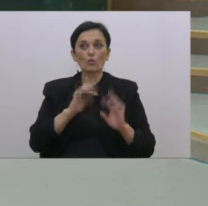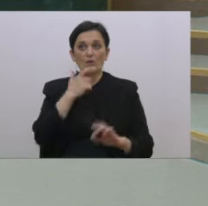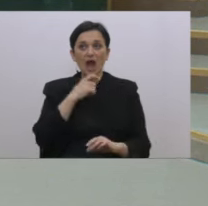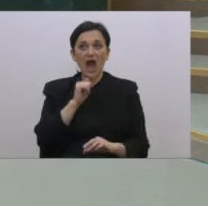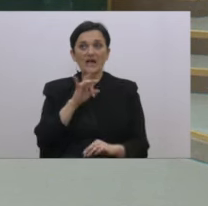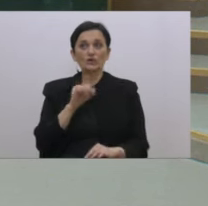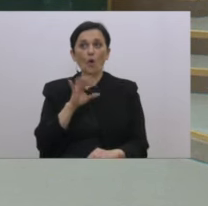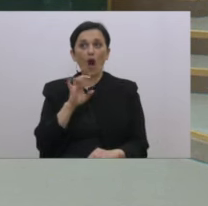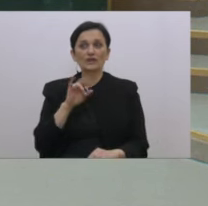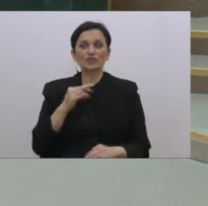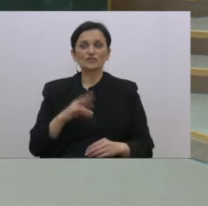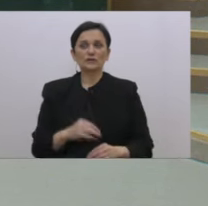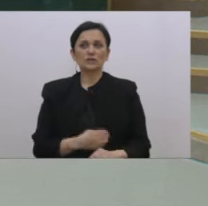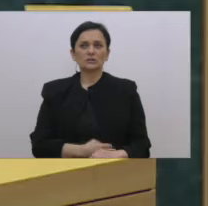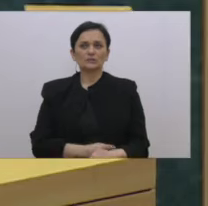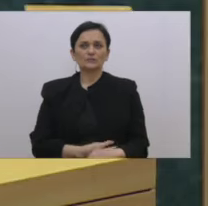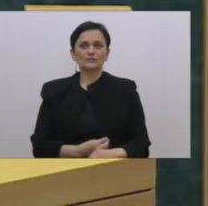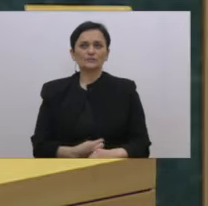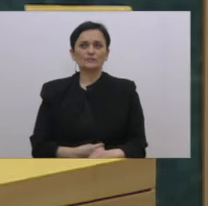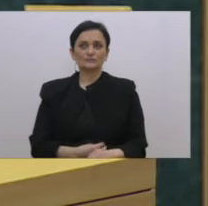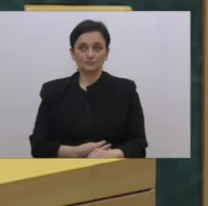ანდრი ოხანაშვილი.